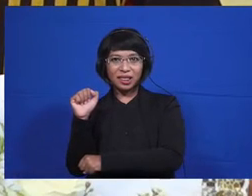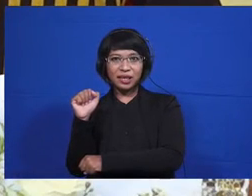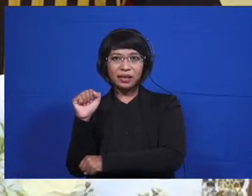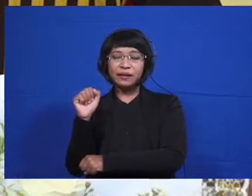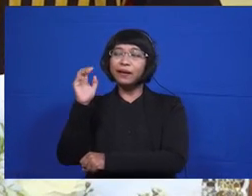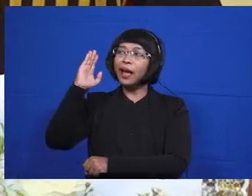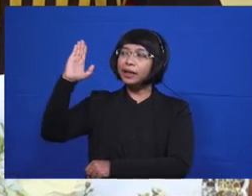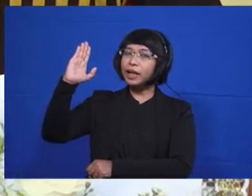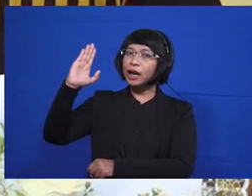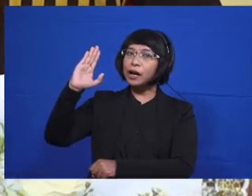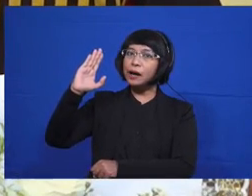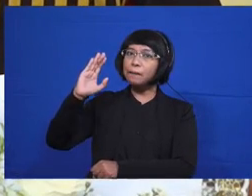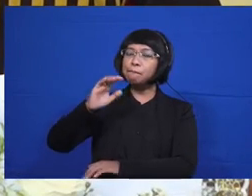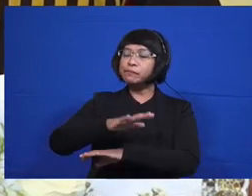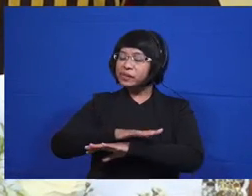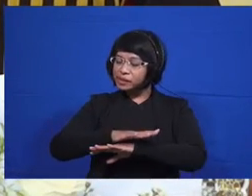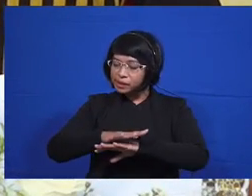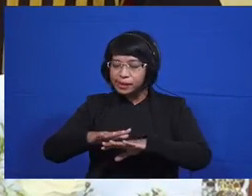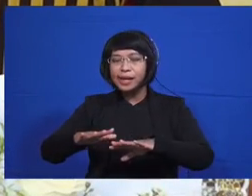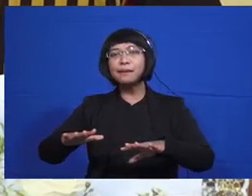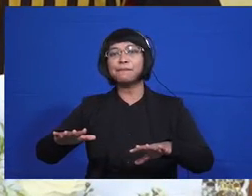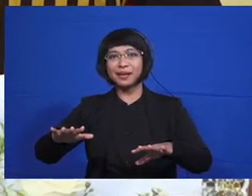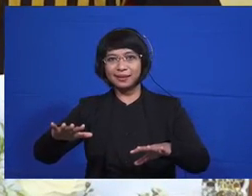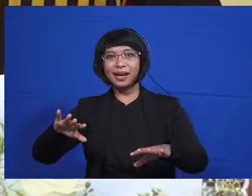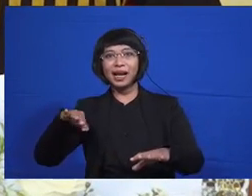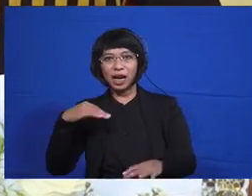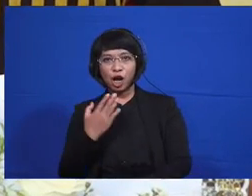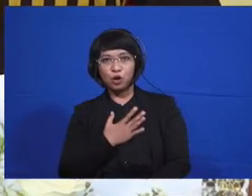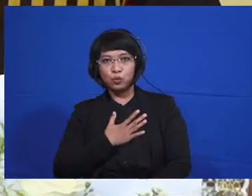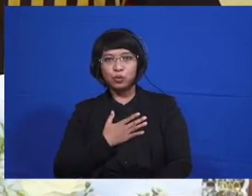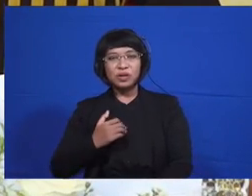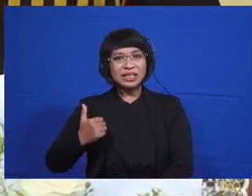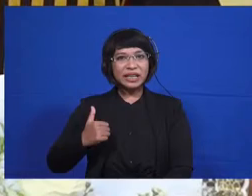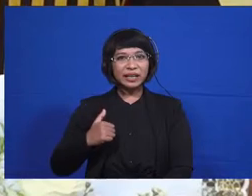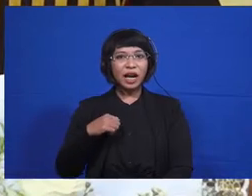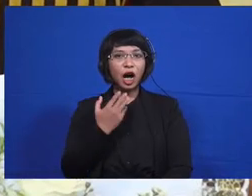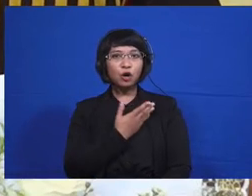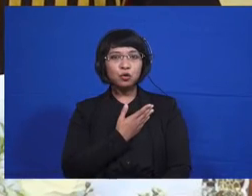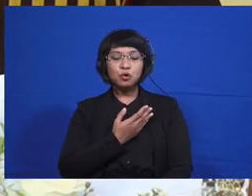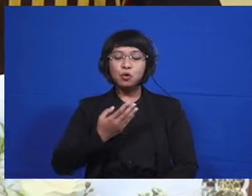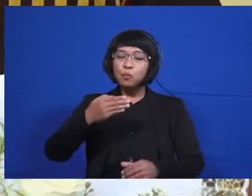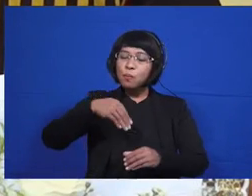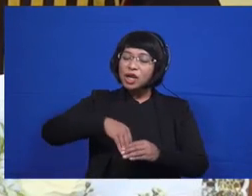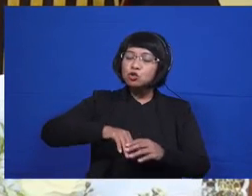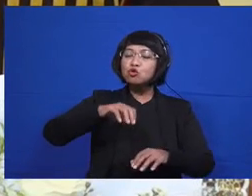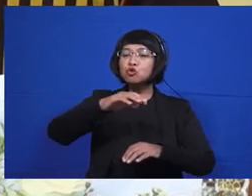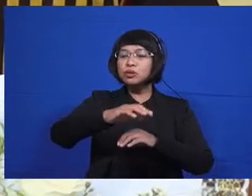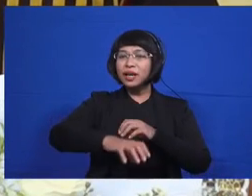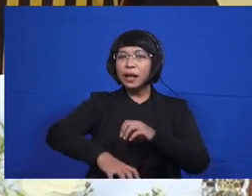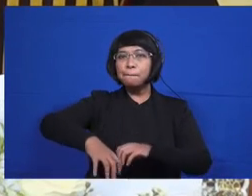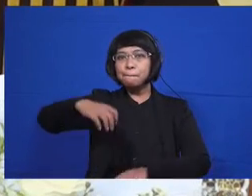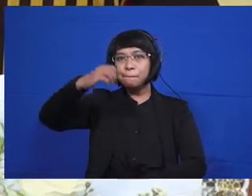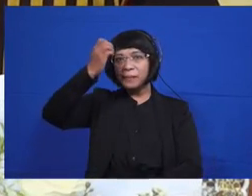Dia akan menyelamatkan aku, sehingga aku masuk ke dalam kerajaannya di surga.